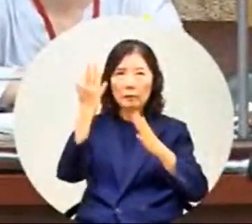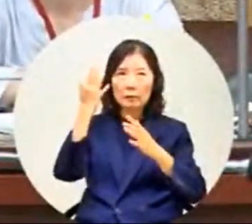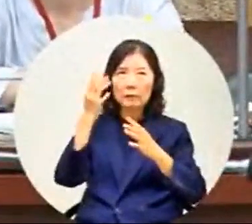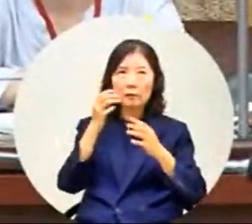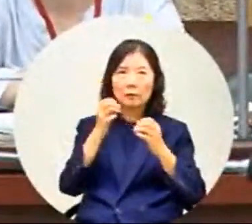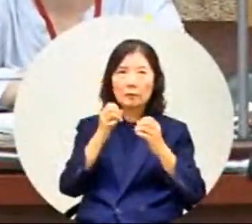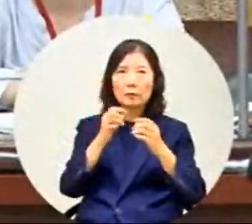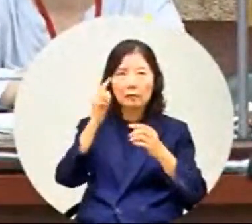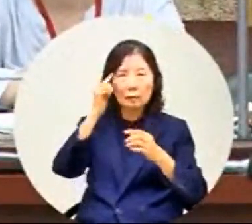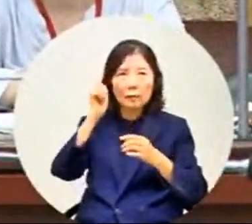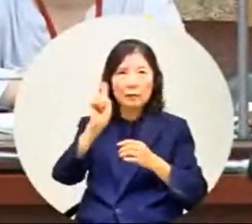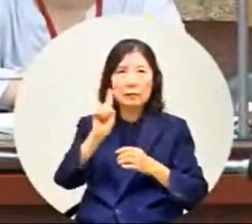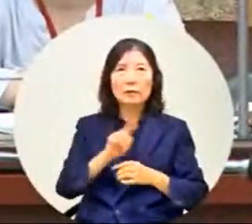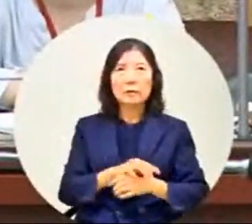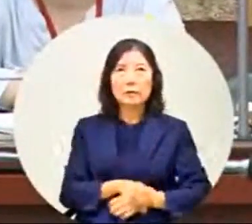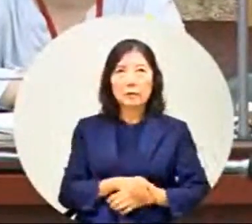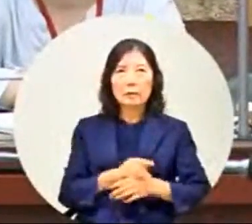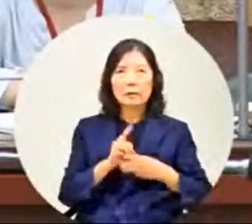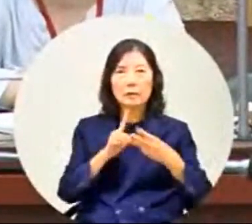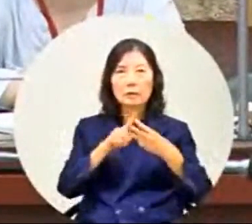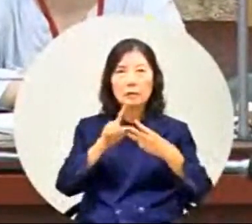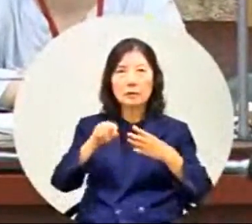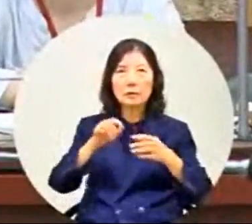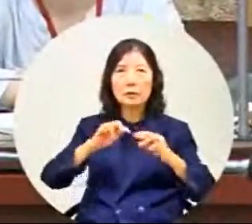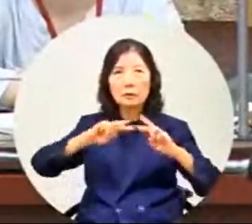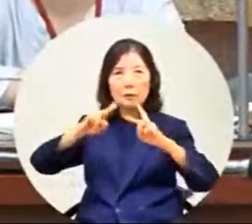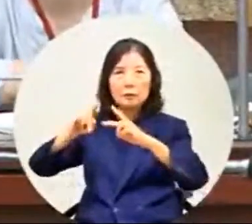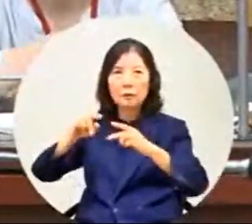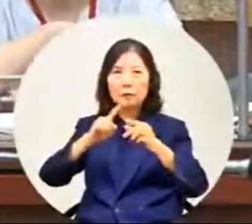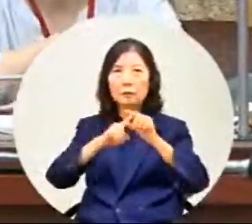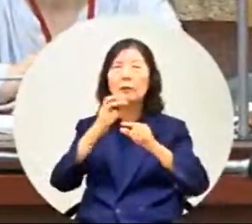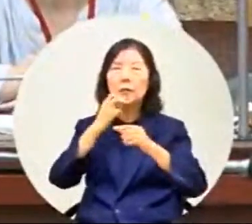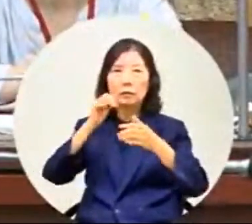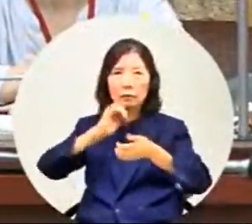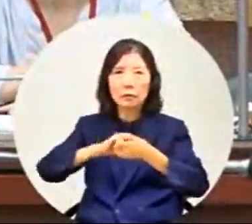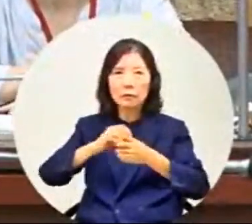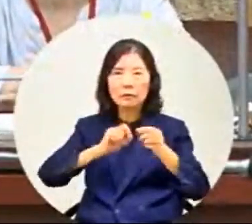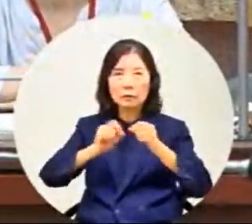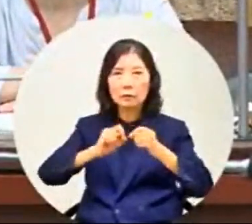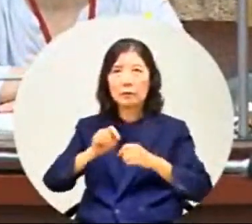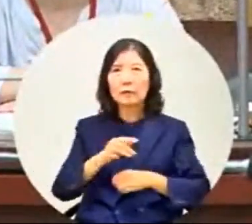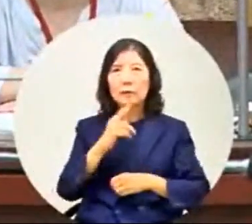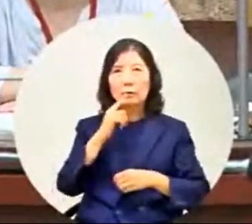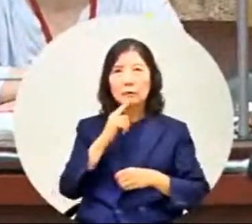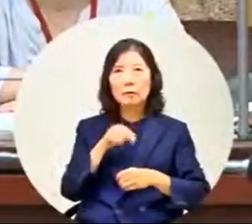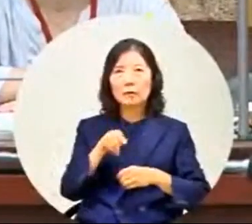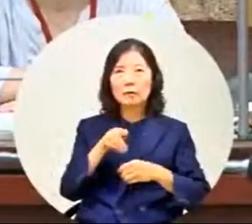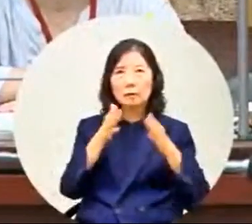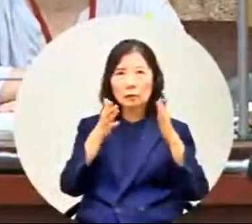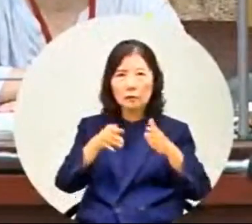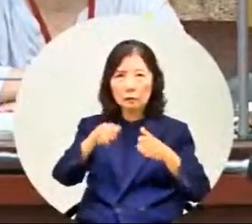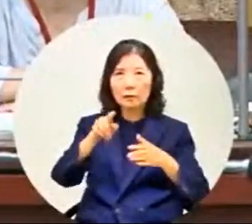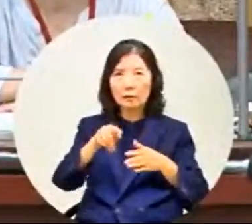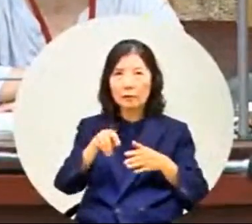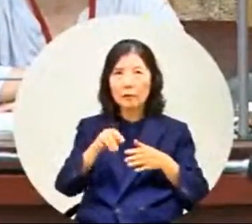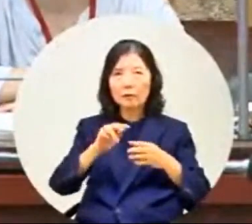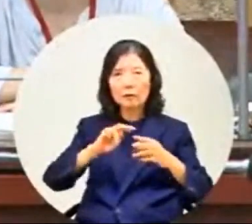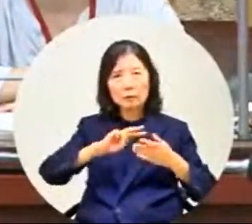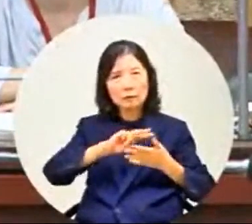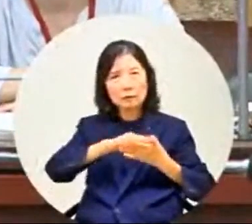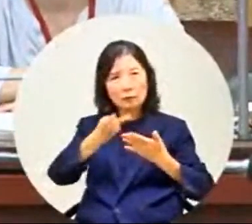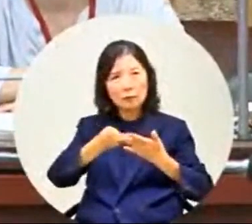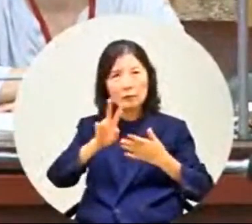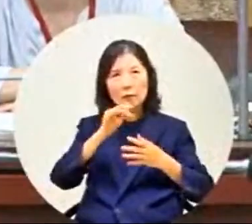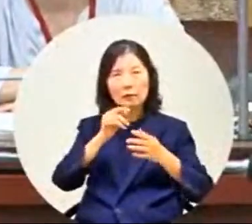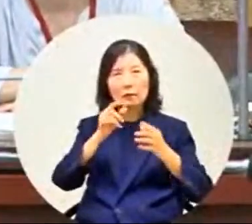见，主要就是说，因为这个调整，这是中央核定的计划，所以我们是讲说，这针对这个这样子的一个变化，是不是